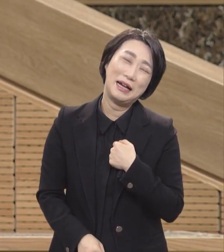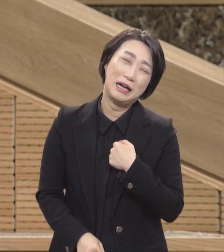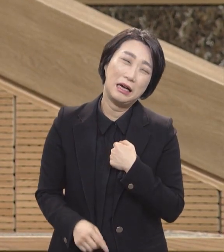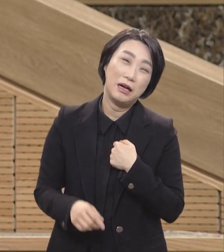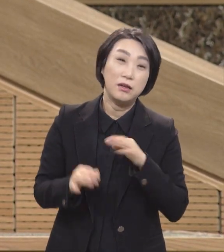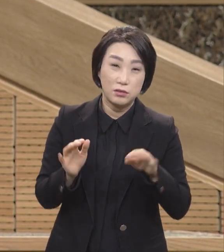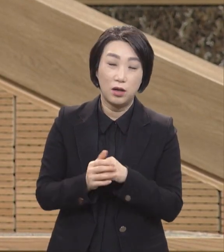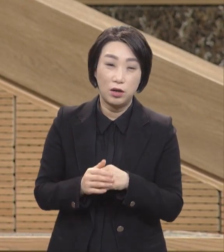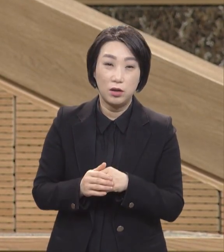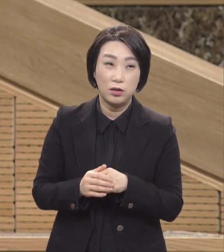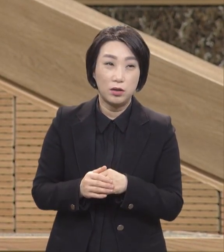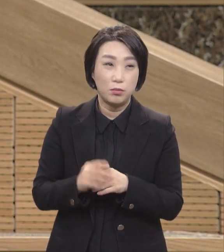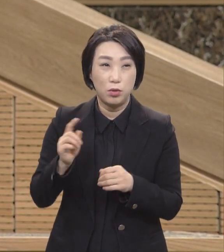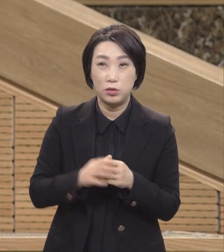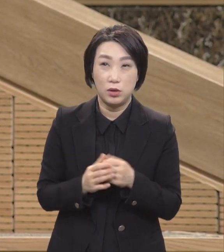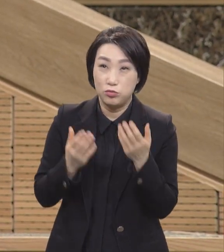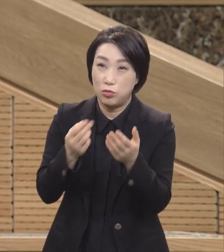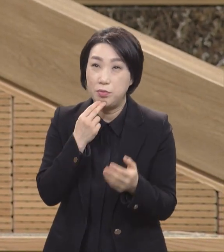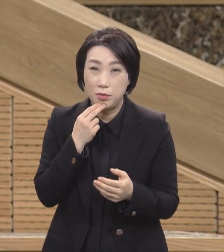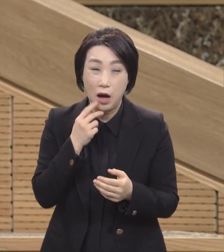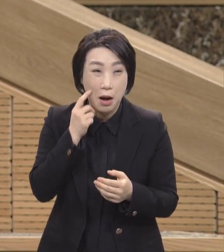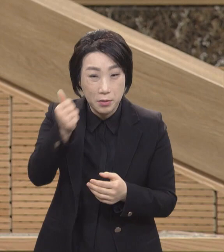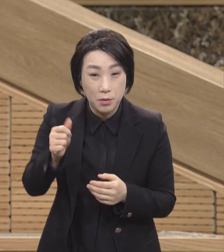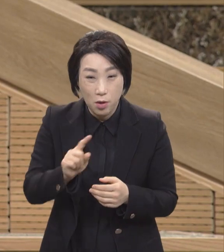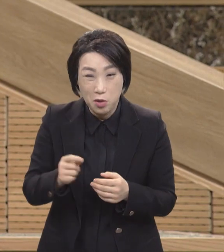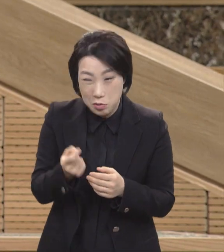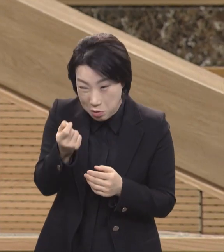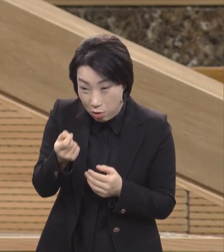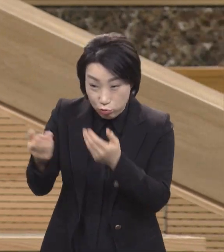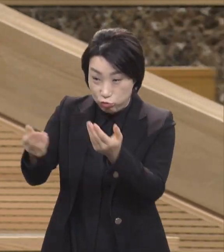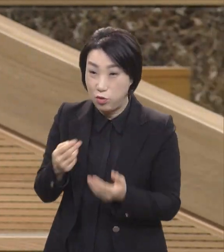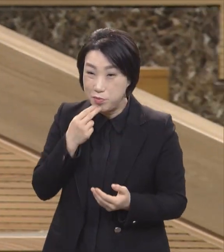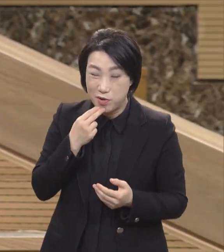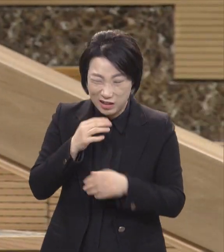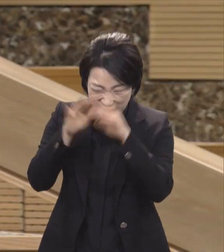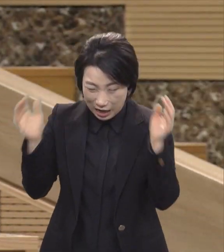하나도 안 주시고 옆에서 다 잡수시더라고요. 하나도 안 주시고